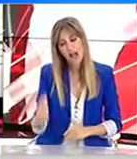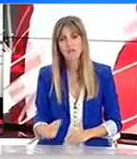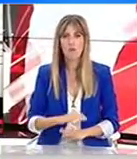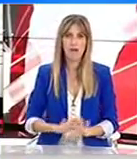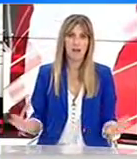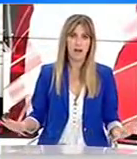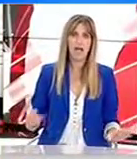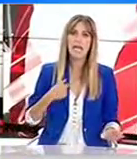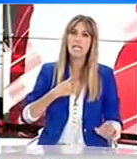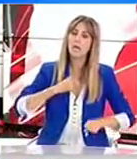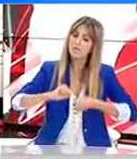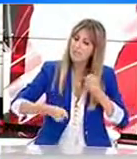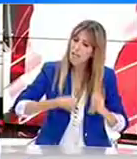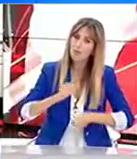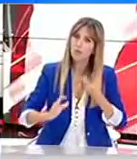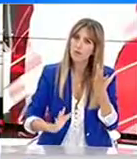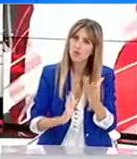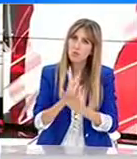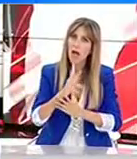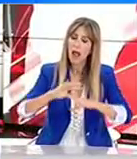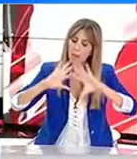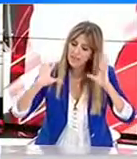επόμενο διάστημα. Και σας ευχαριστώ πολύ για την